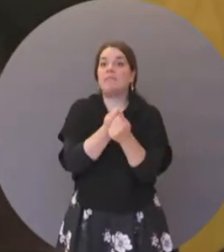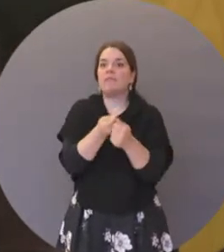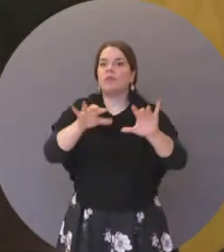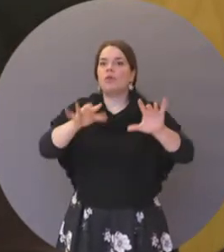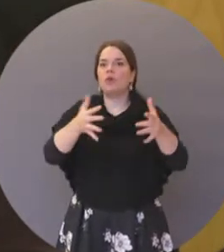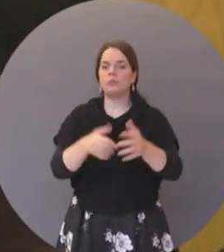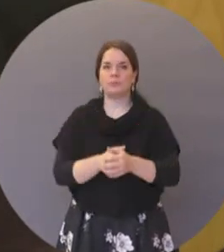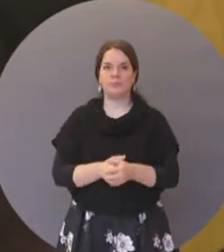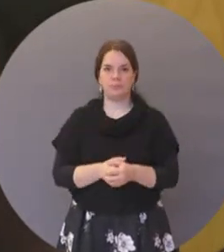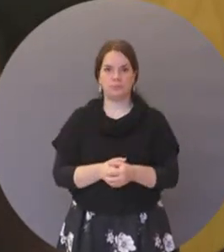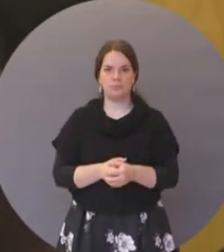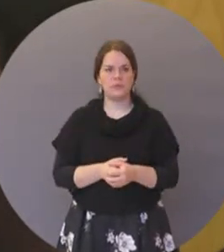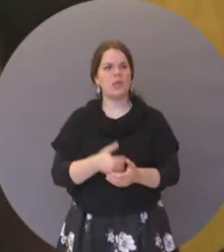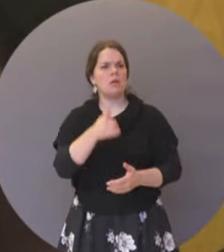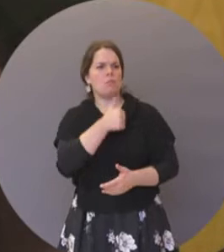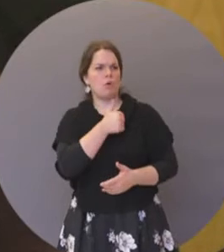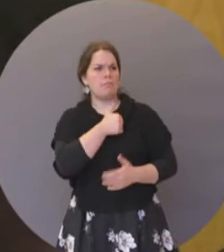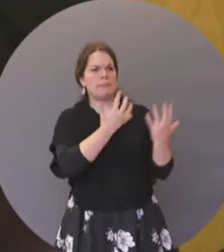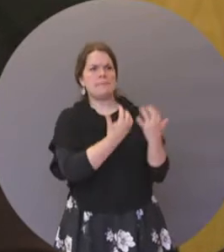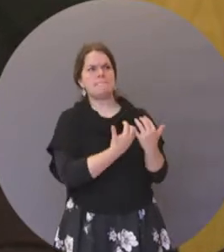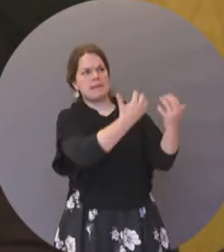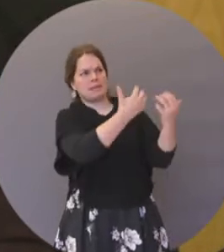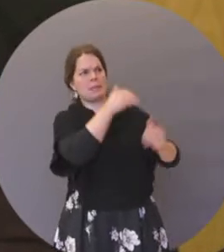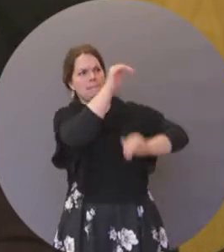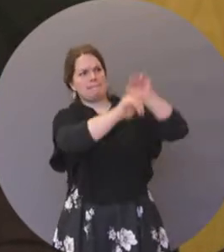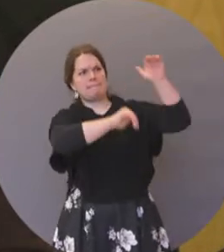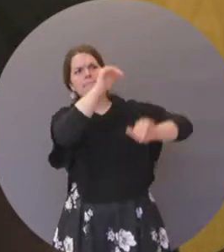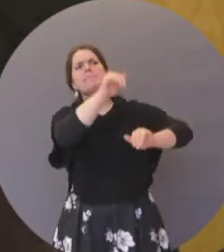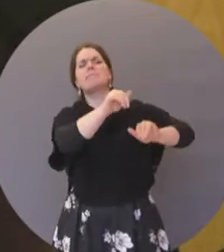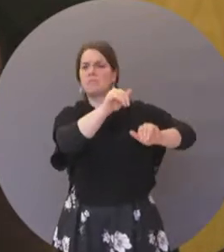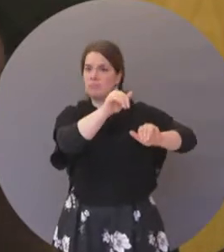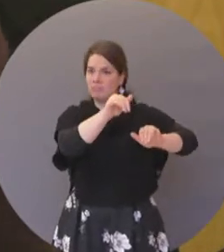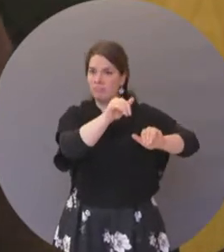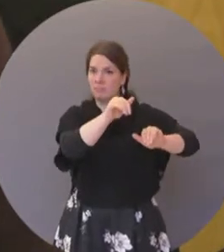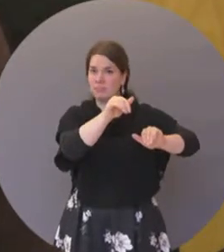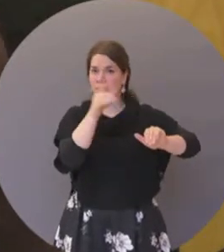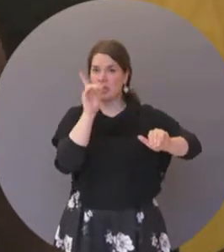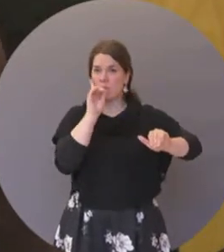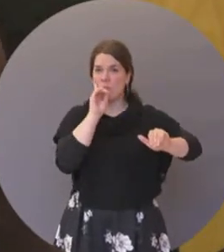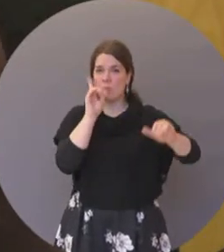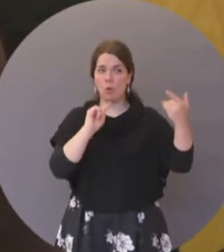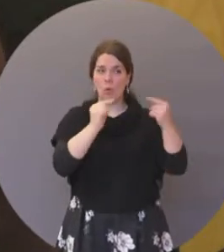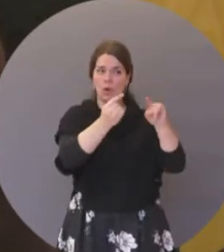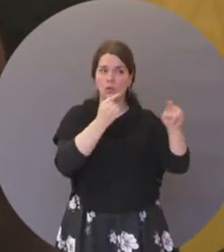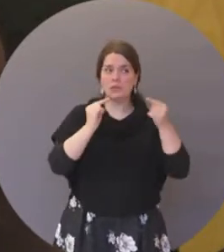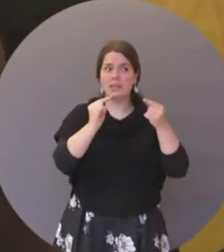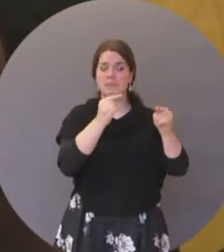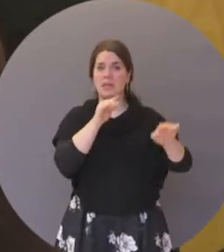les bancs de notre assemblée sur l'utilité de l'exercice de ce débat de politique départementale